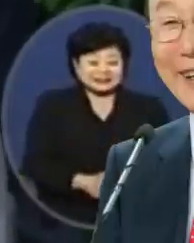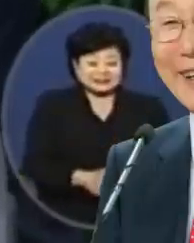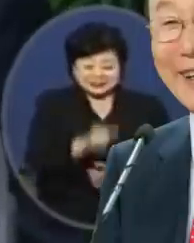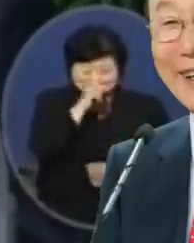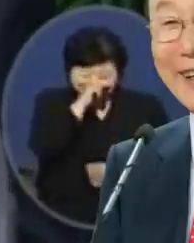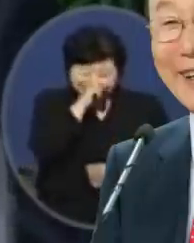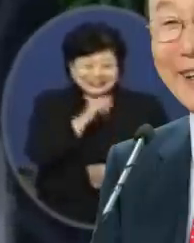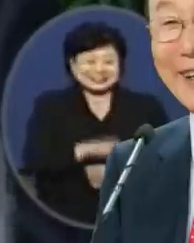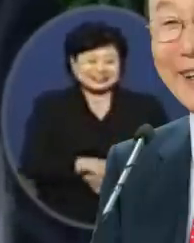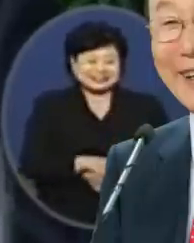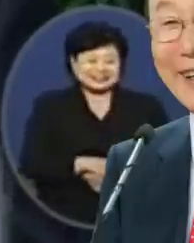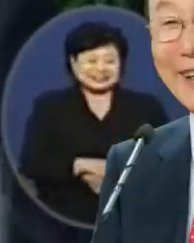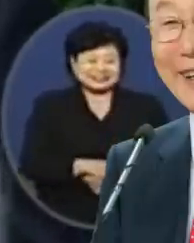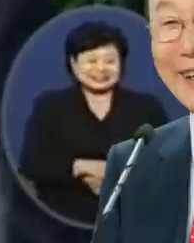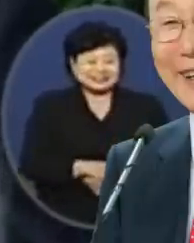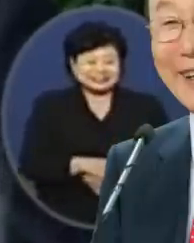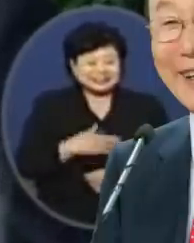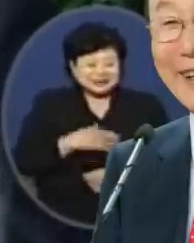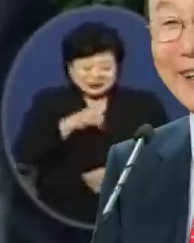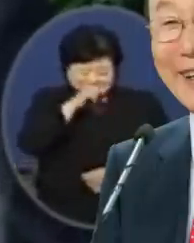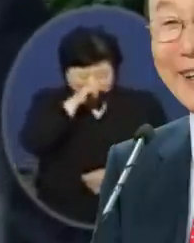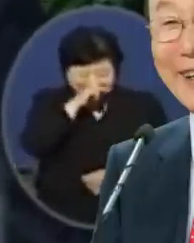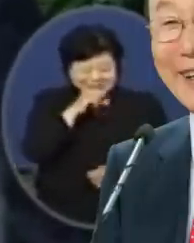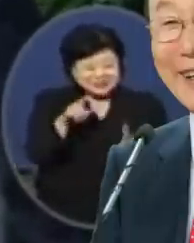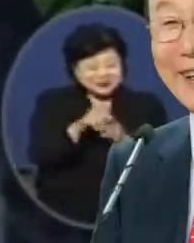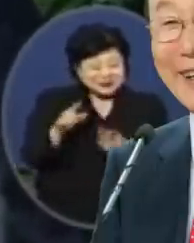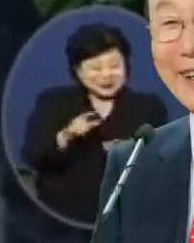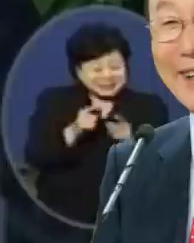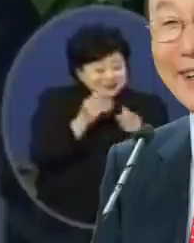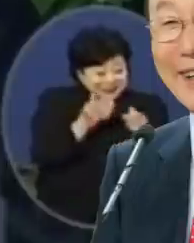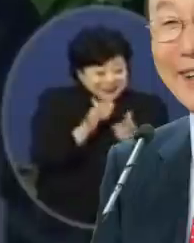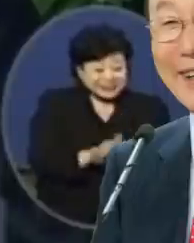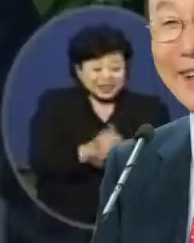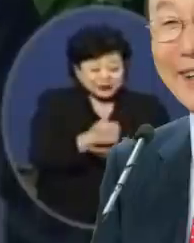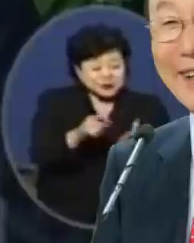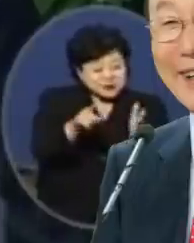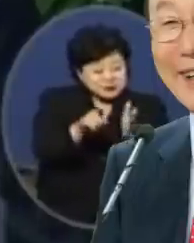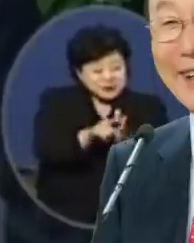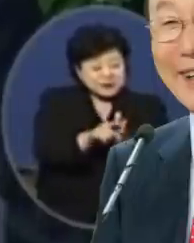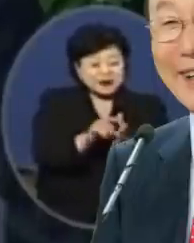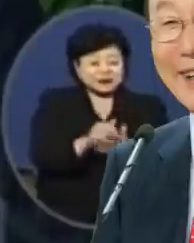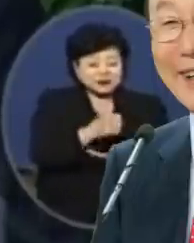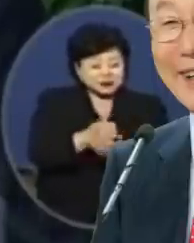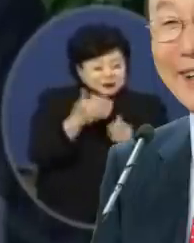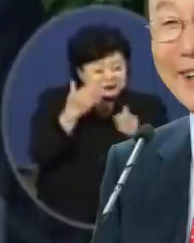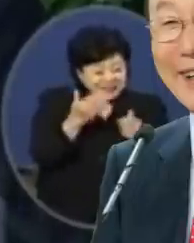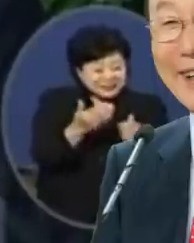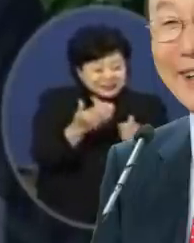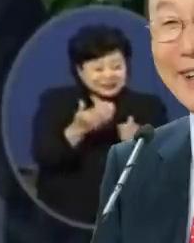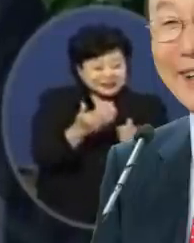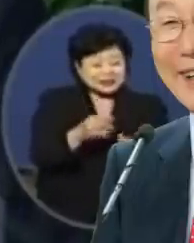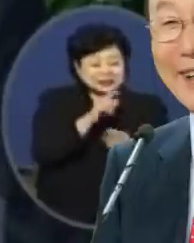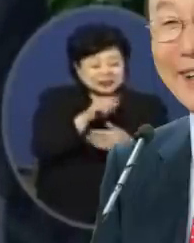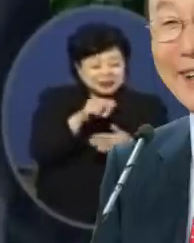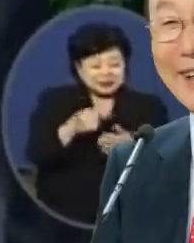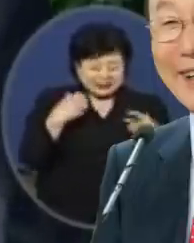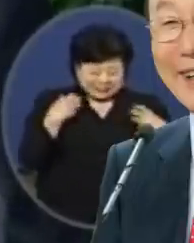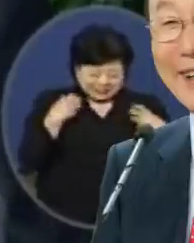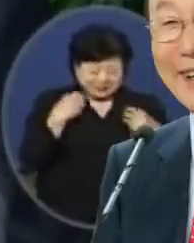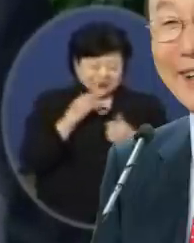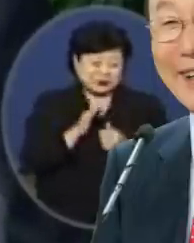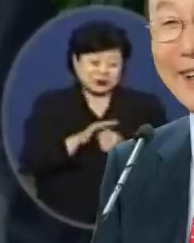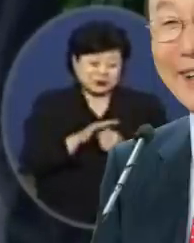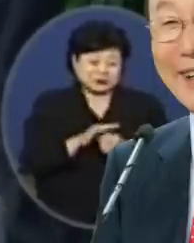얼씨구나 좋다. 절씨구나 좋다 아닙니까? 믿음으로 사니까 주를 믿고 나가면 주님께서 우리의 삶을 책임져